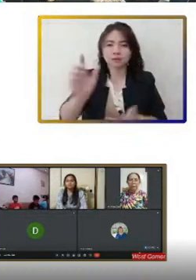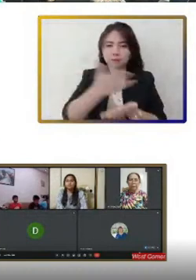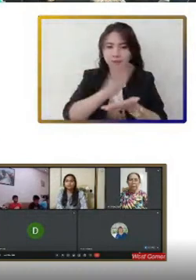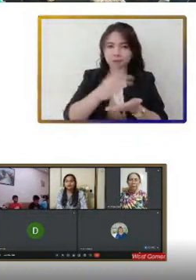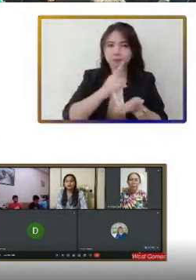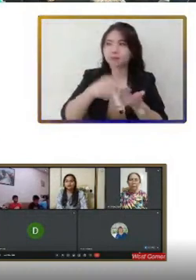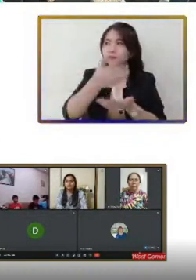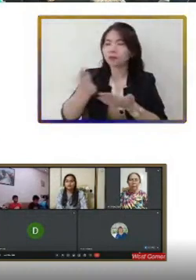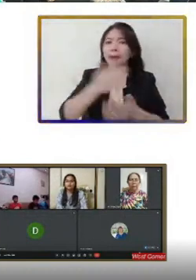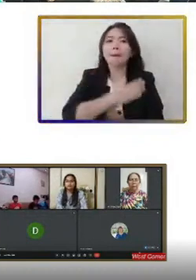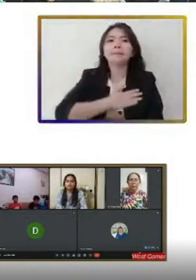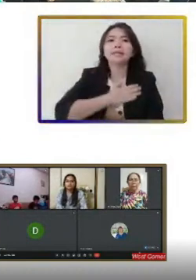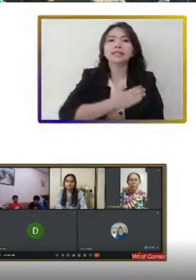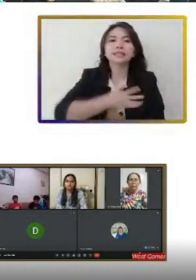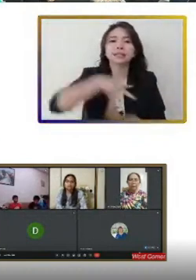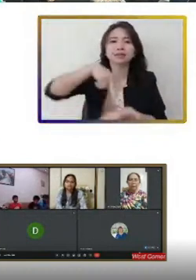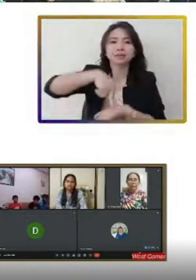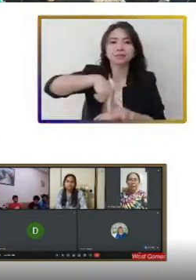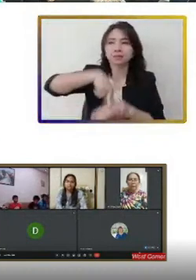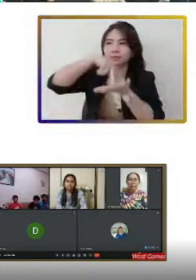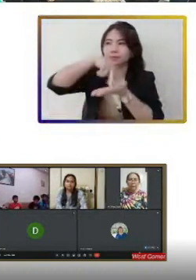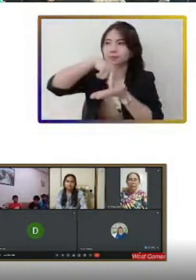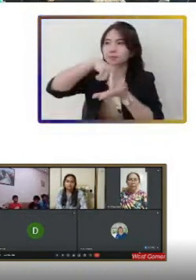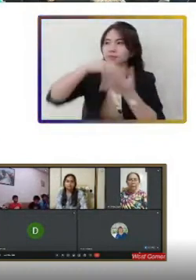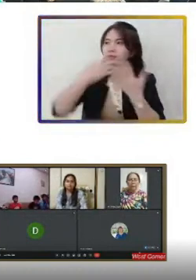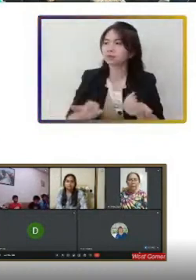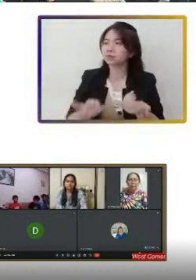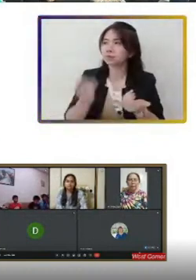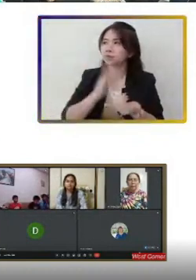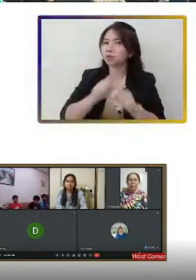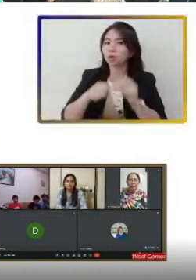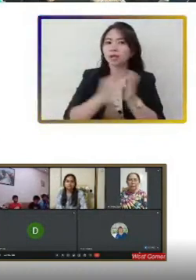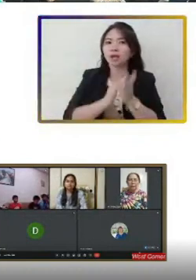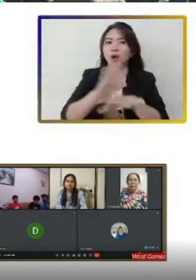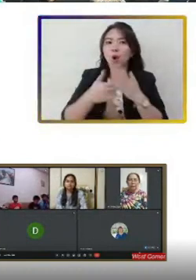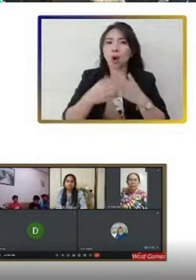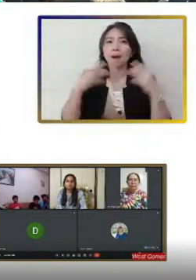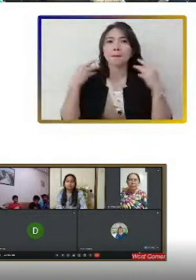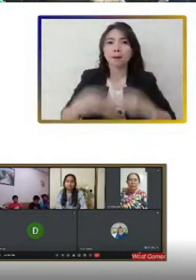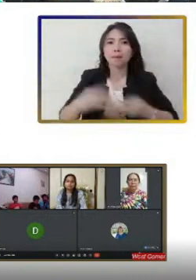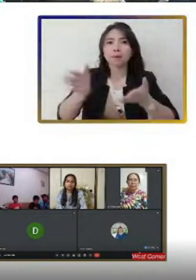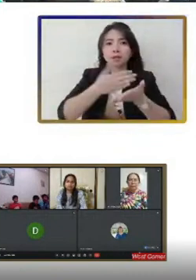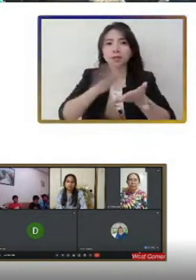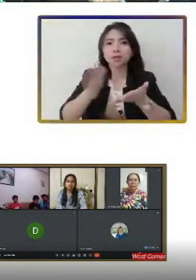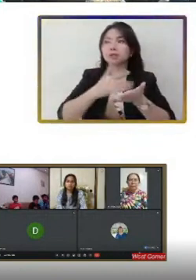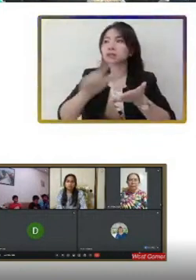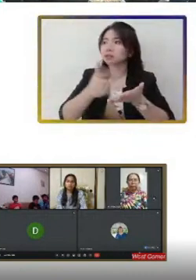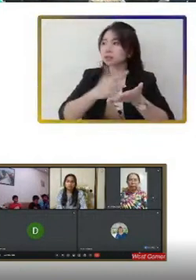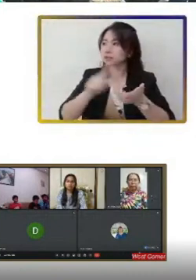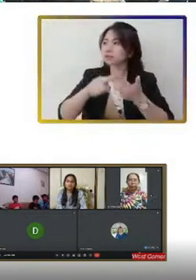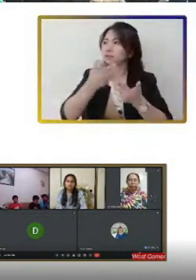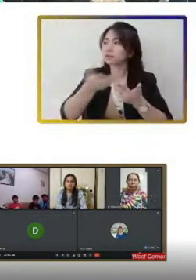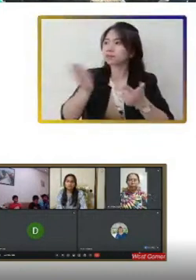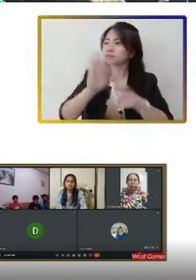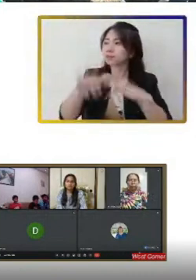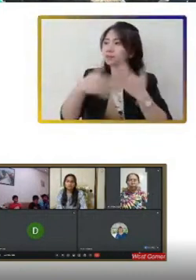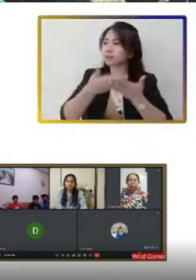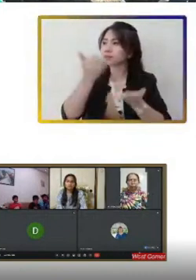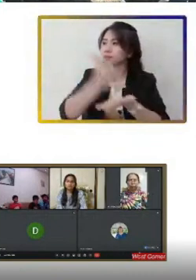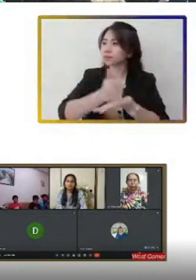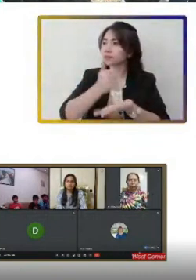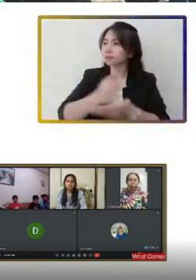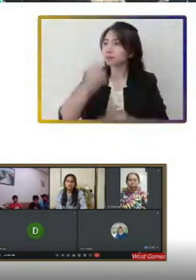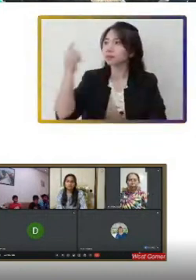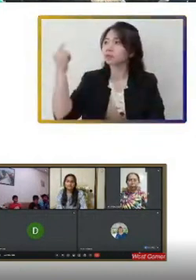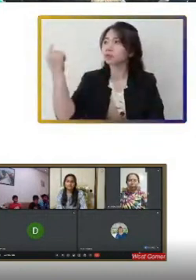kayo para malapitan po kayo ng mga members ng church na ito. Ano, marami dito kanina? Siyam? O mahigit na? Okay.